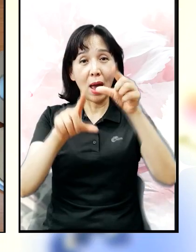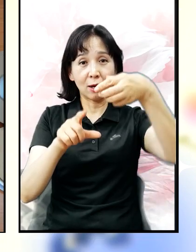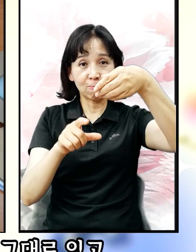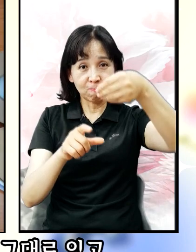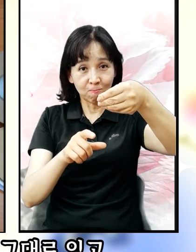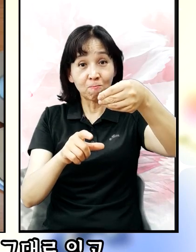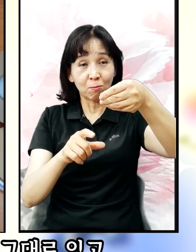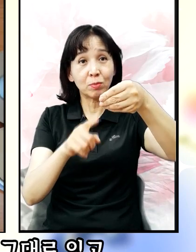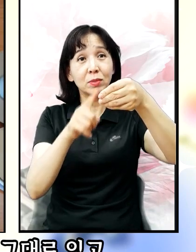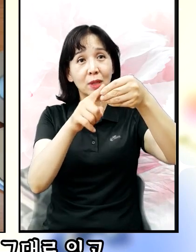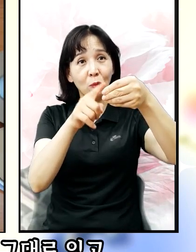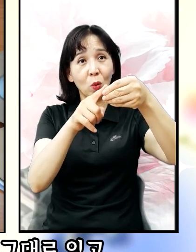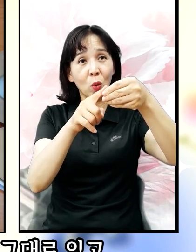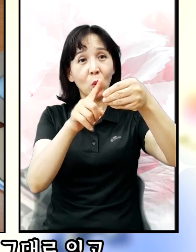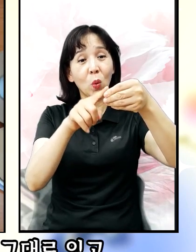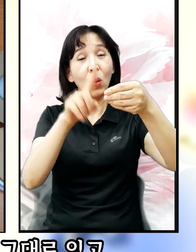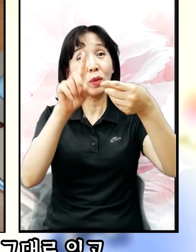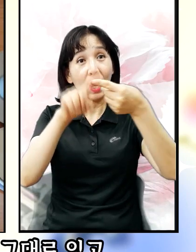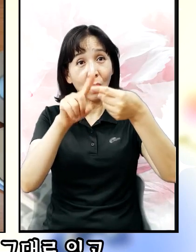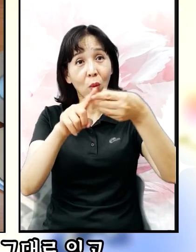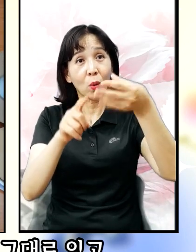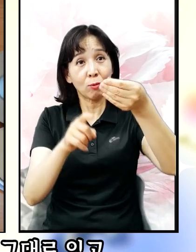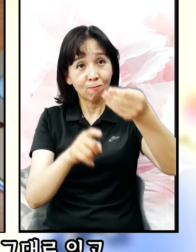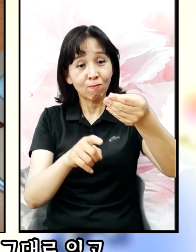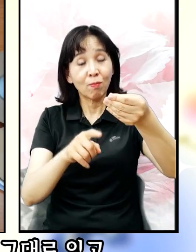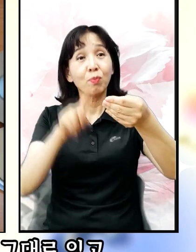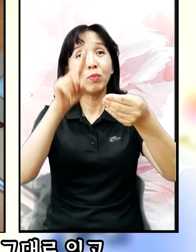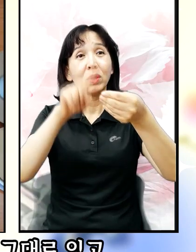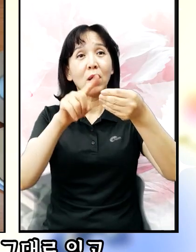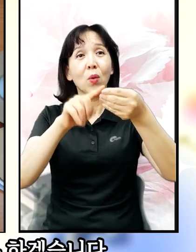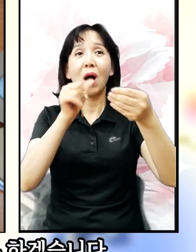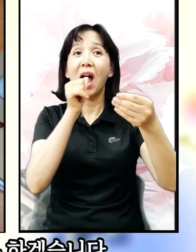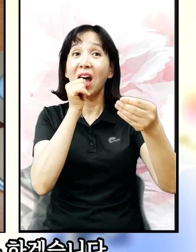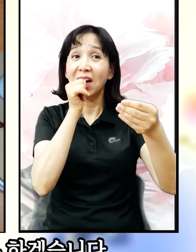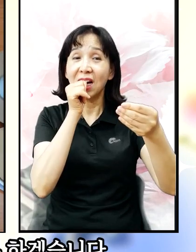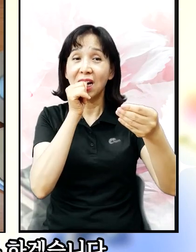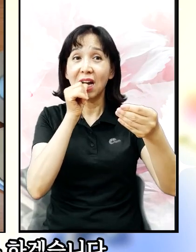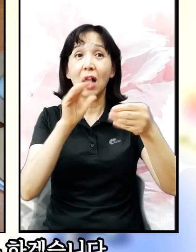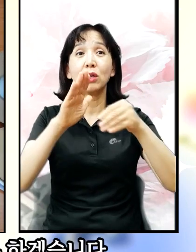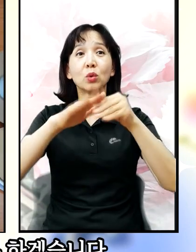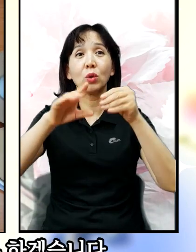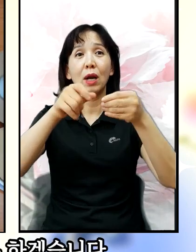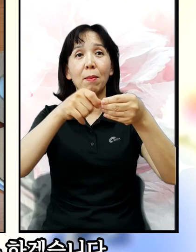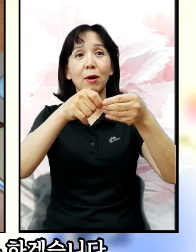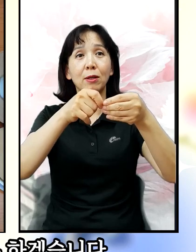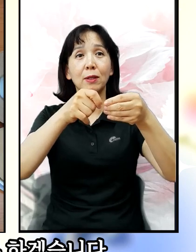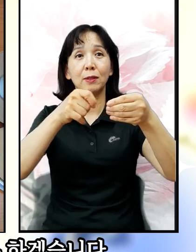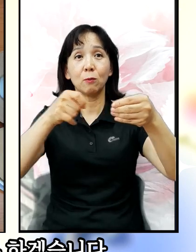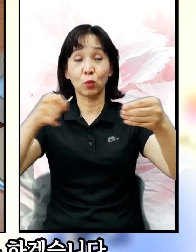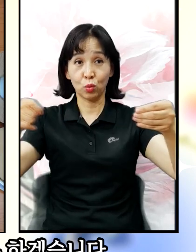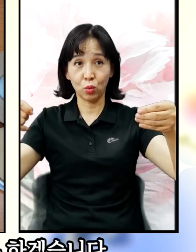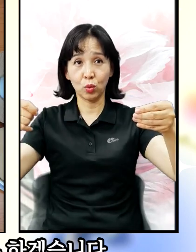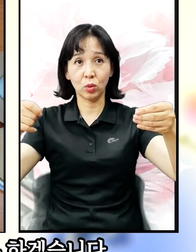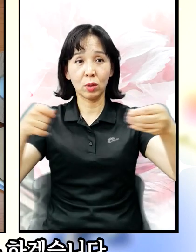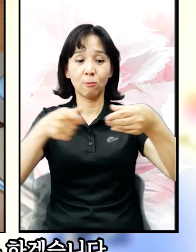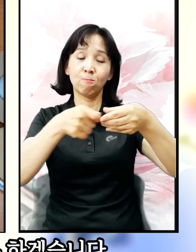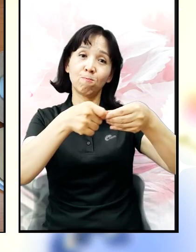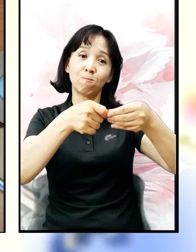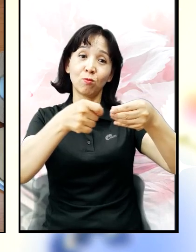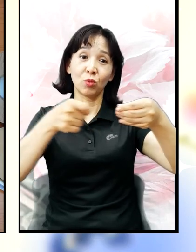해주시고, 자, 이 엄지와 검지 잡은 손은 그 상태로 그대로 있고, 지금 철사를 잡은 손을 당겨 보도록